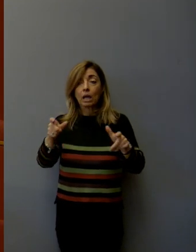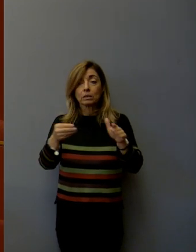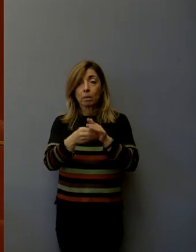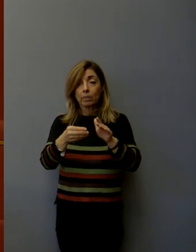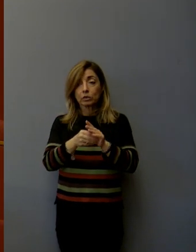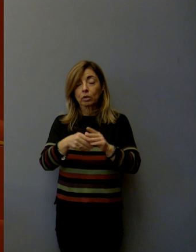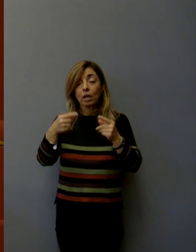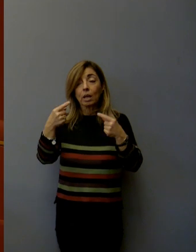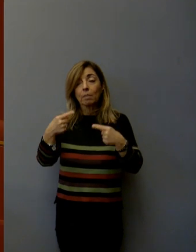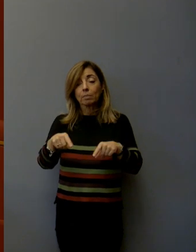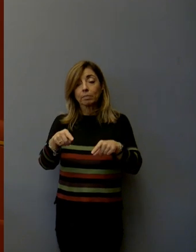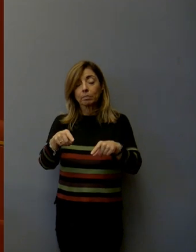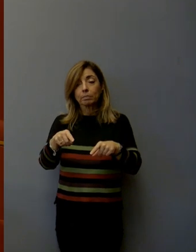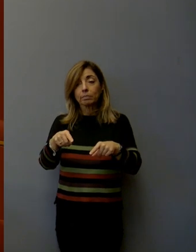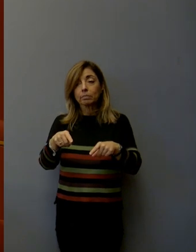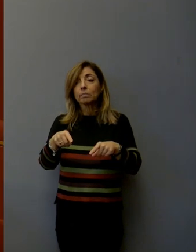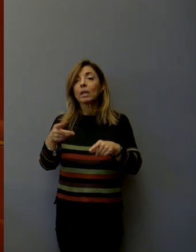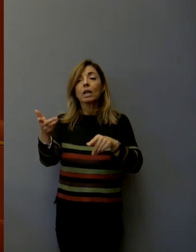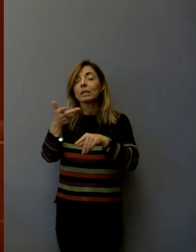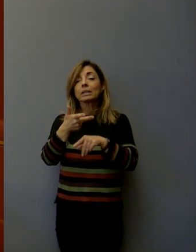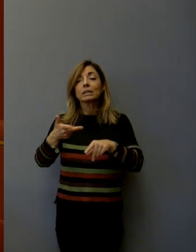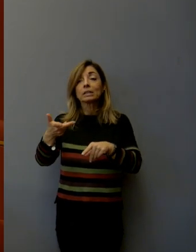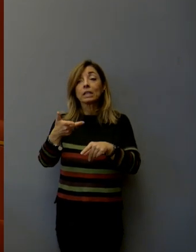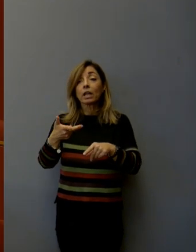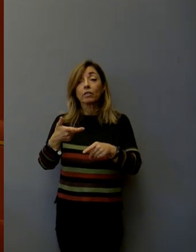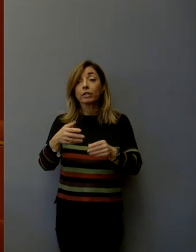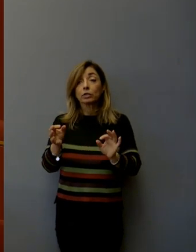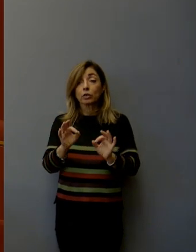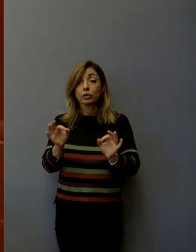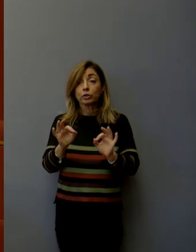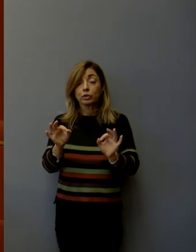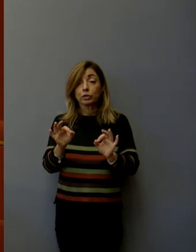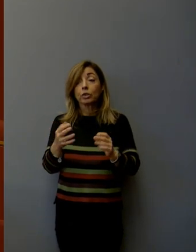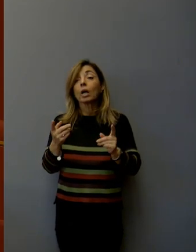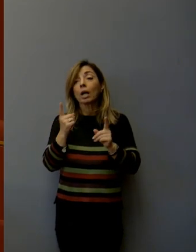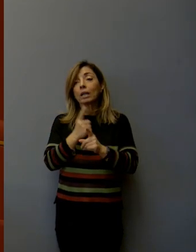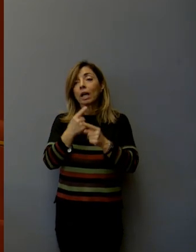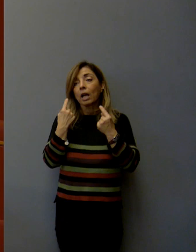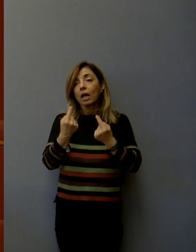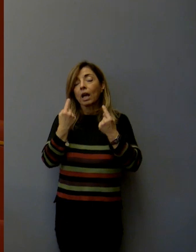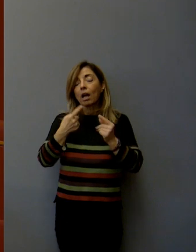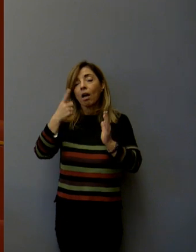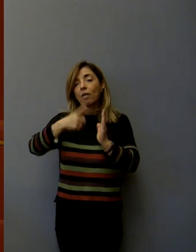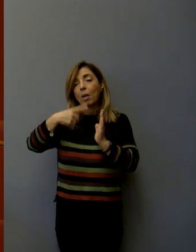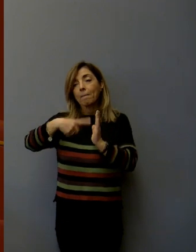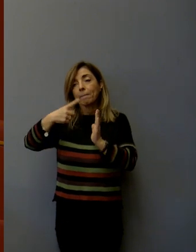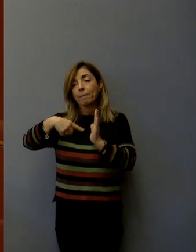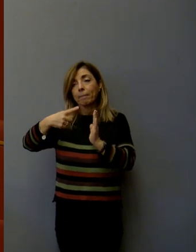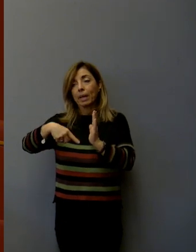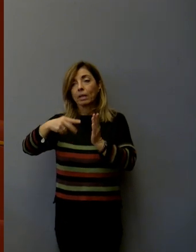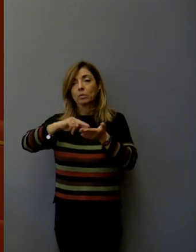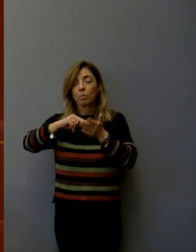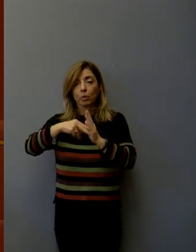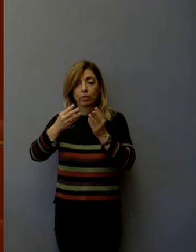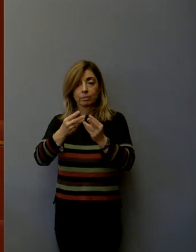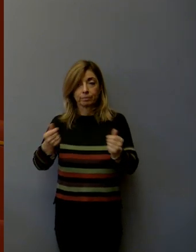in grado di svolgere il servizio e che passano ma passeranno mesi prima che possa essere risolto la questione